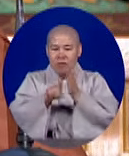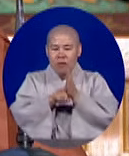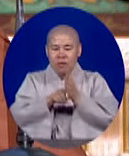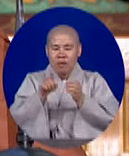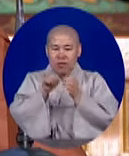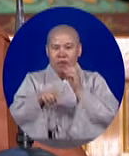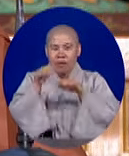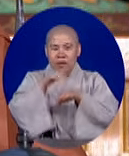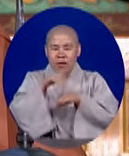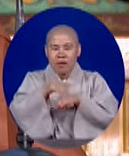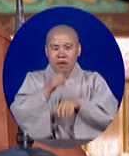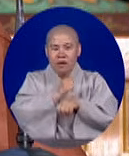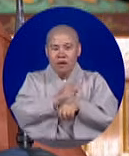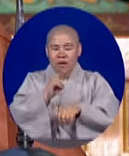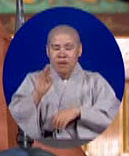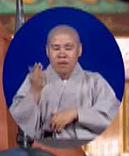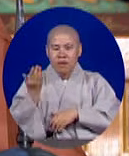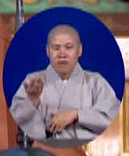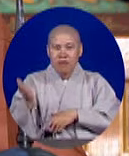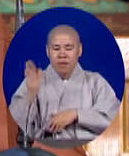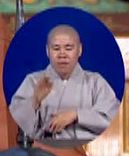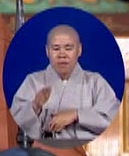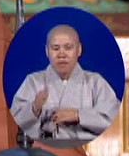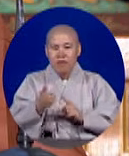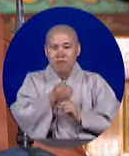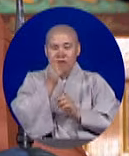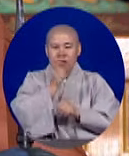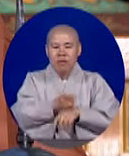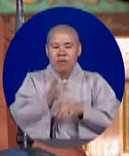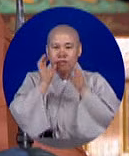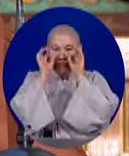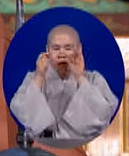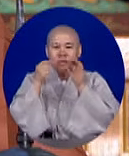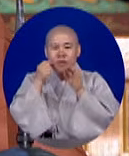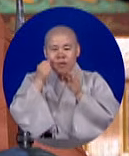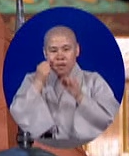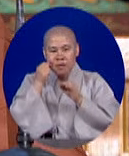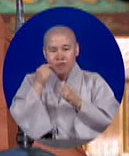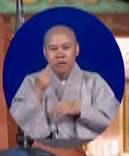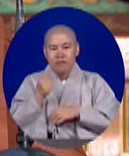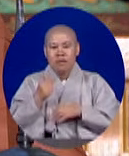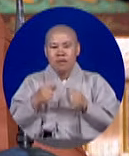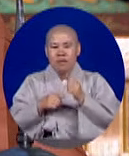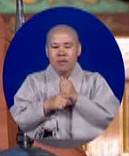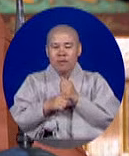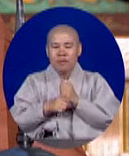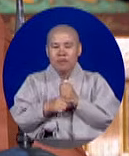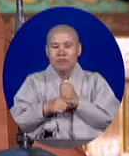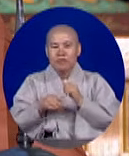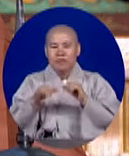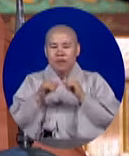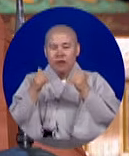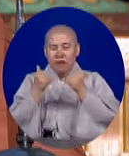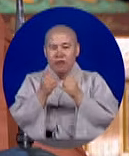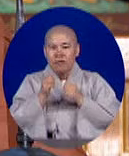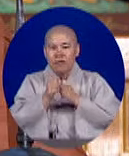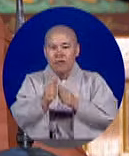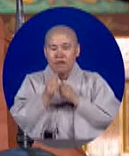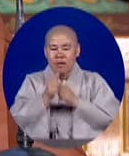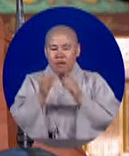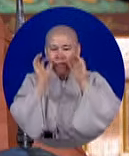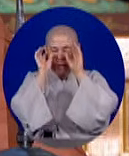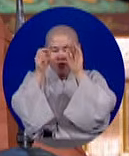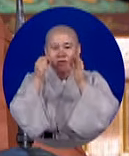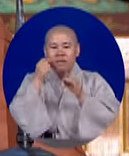되는데 이게 불성을 못 보는 것도 불수자성 수연성이라 수연성으로 인연 따라서 이게 못